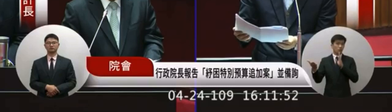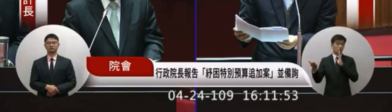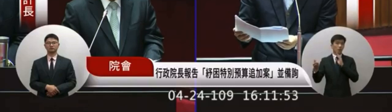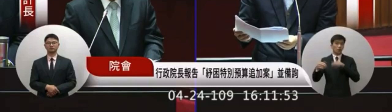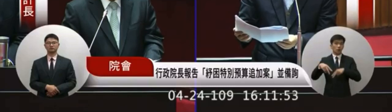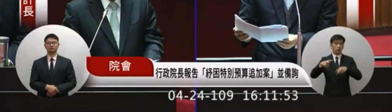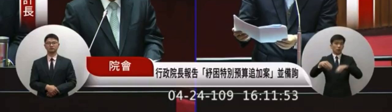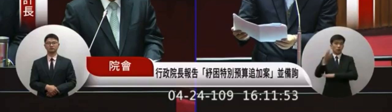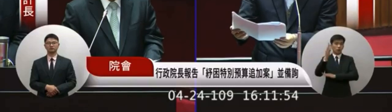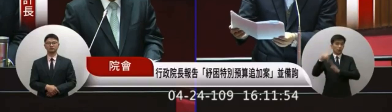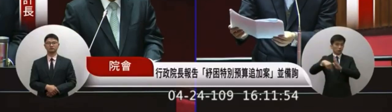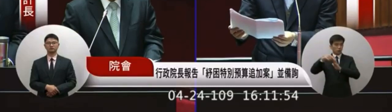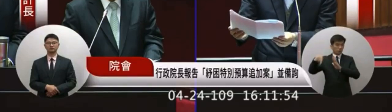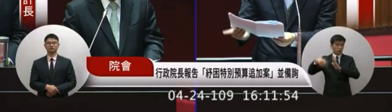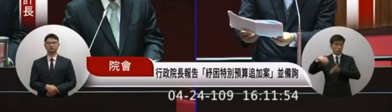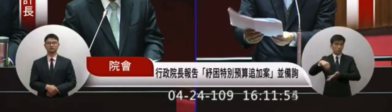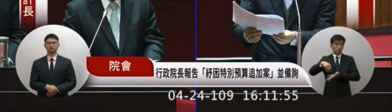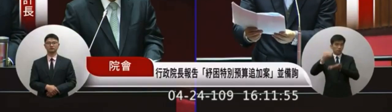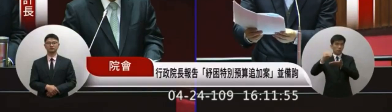政院提到的